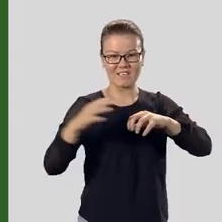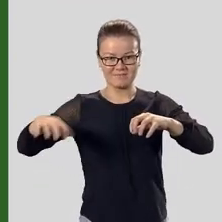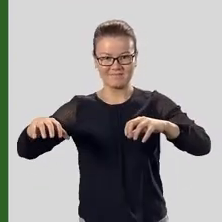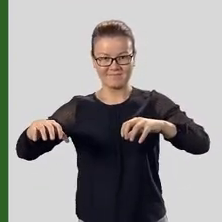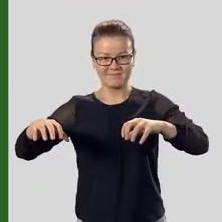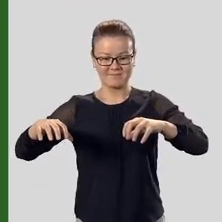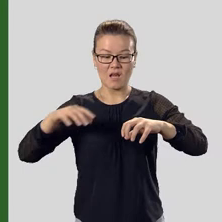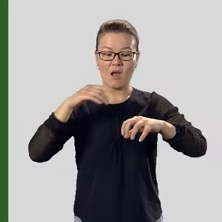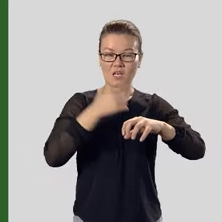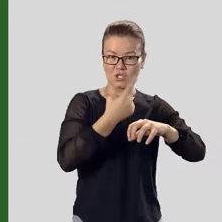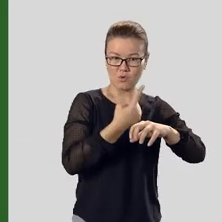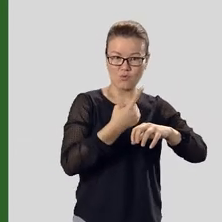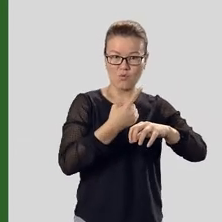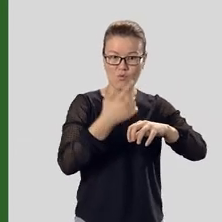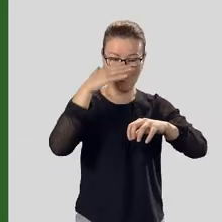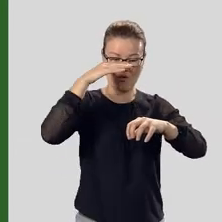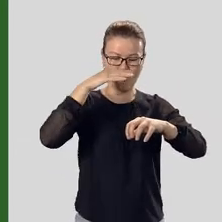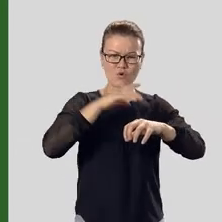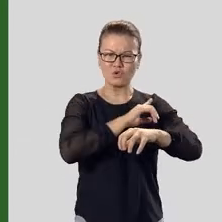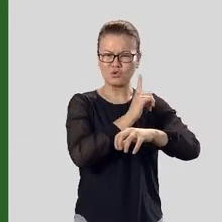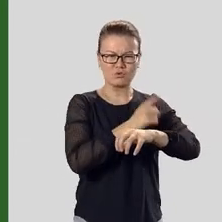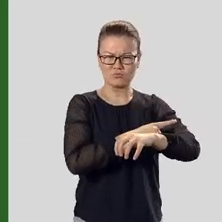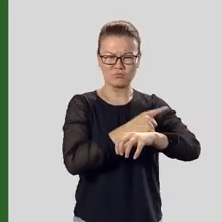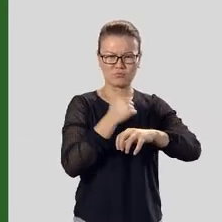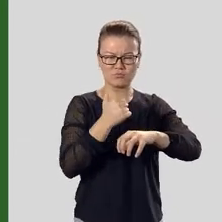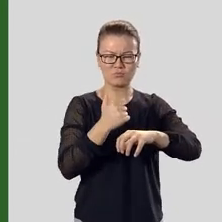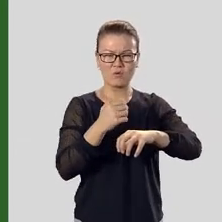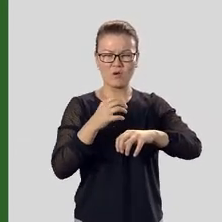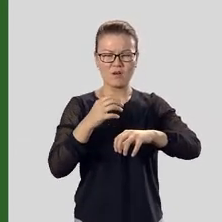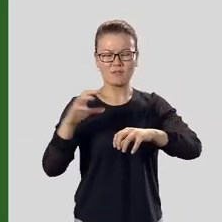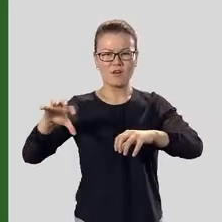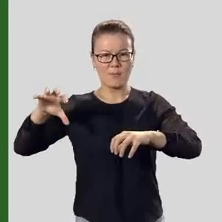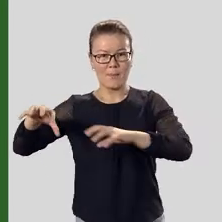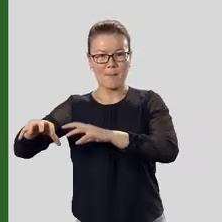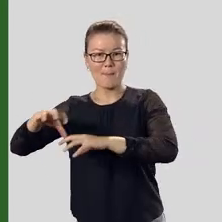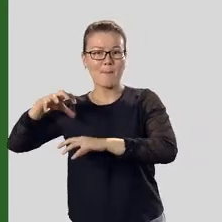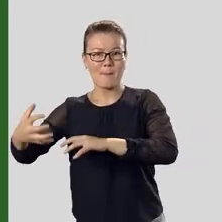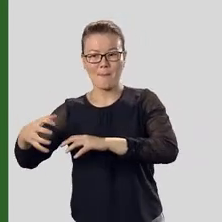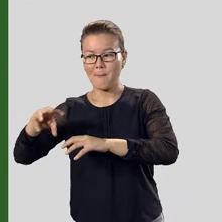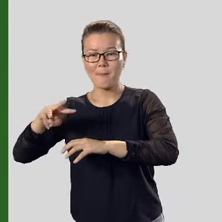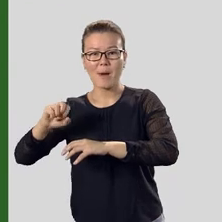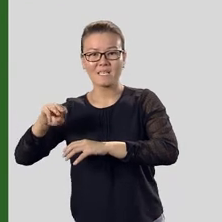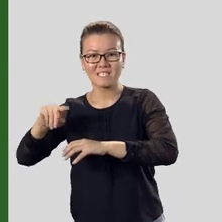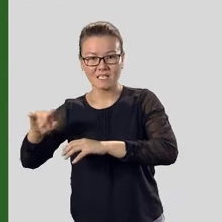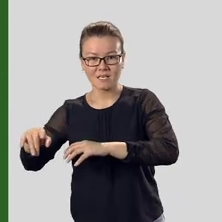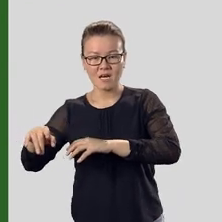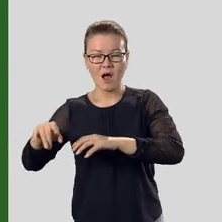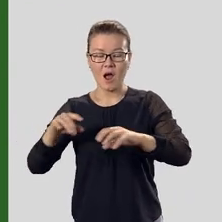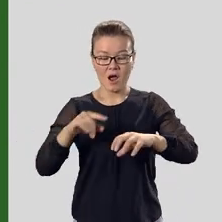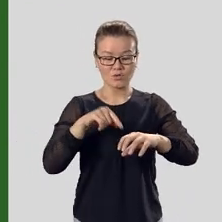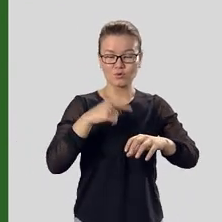Представьте, с одной стороны мощная тяжелая материковая кора, а с другой – тонкая